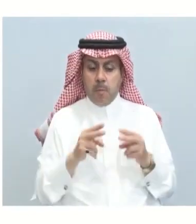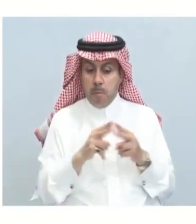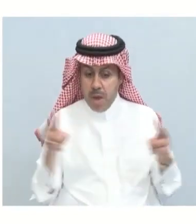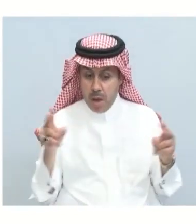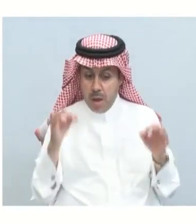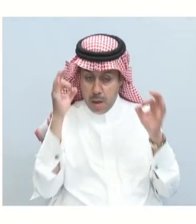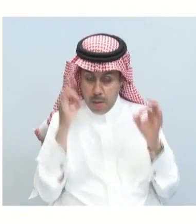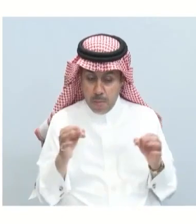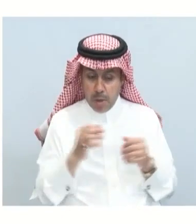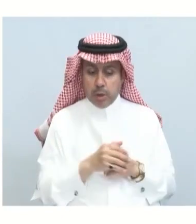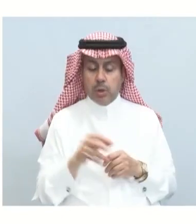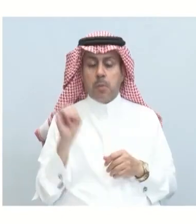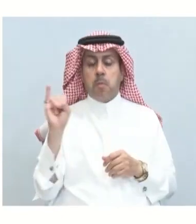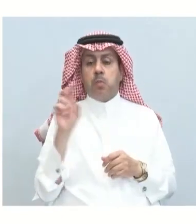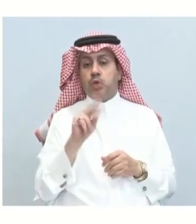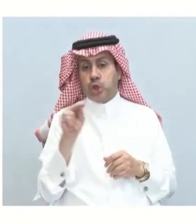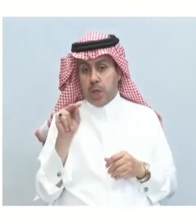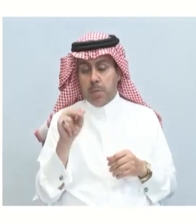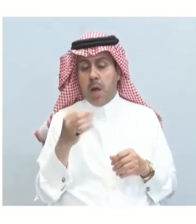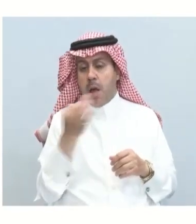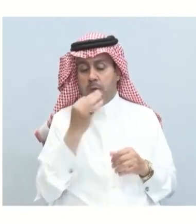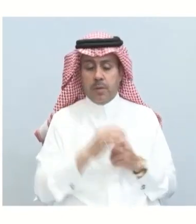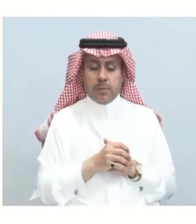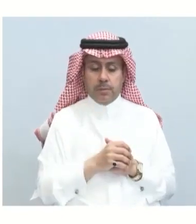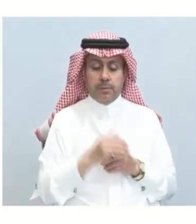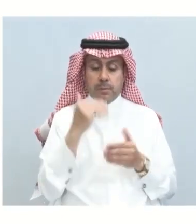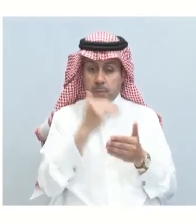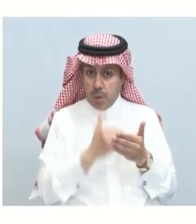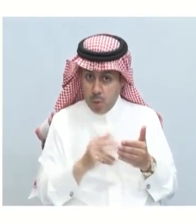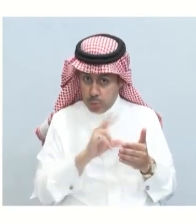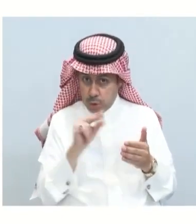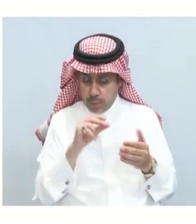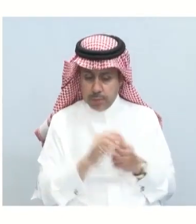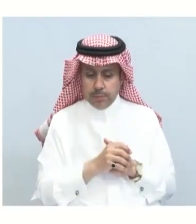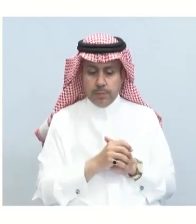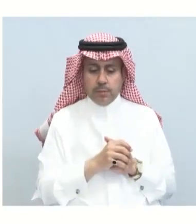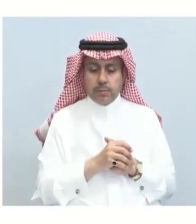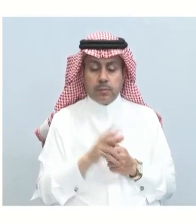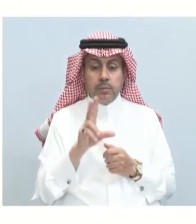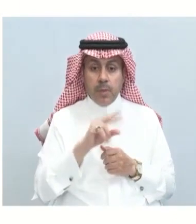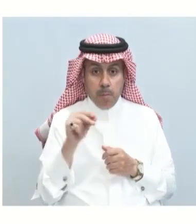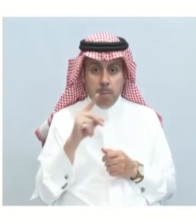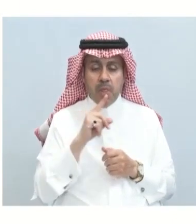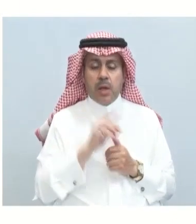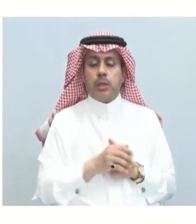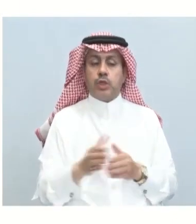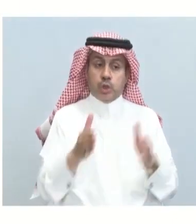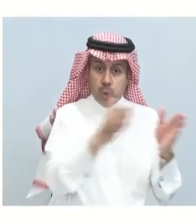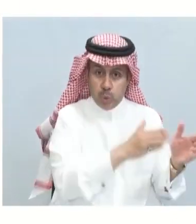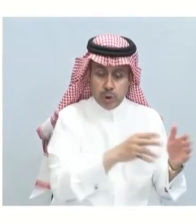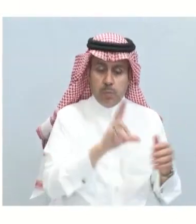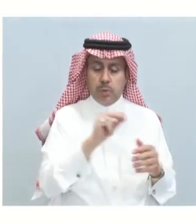اللفظي ثالثا ان يعدد انواع المتشابه رابعا ان يذكر مثال لتوجيه